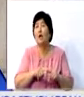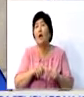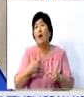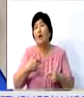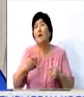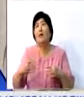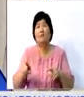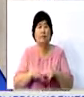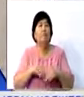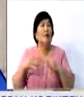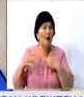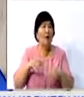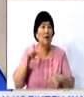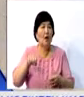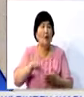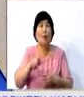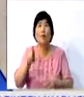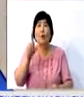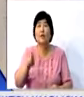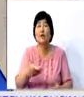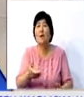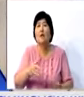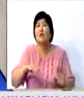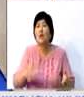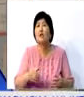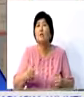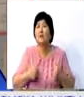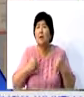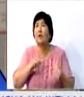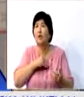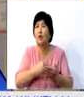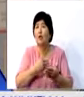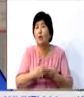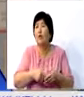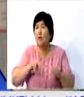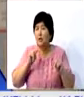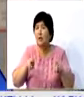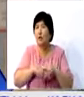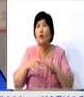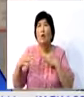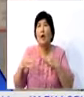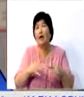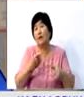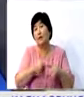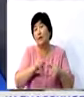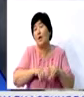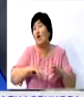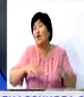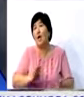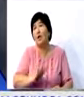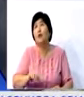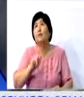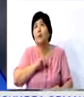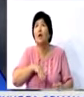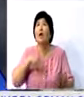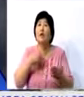үшін айқасқан адам тұғын. Ол кісі ең шаршамай, талмай еңбек қорты. Ақиқат жолында айқасқан, ақиқат жолында шаршамаған, маңдай